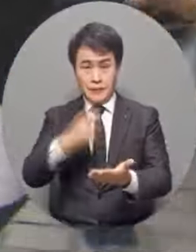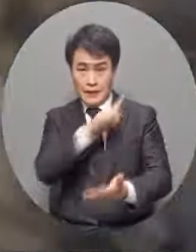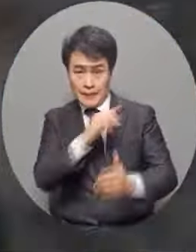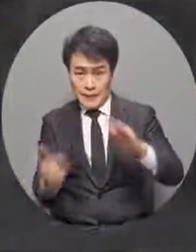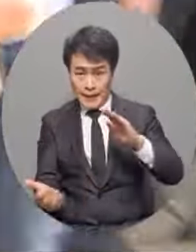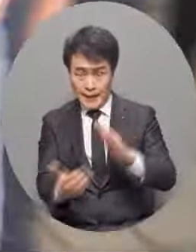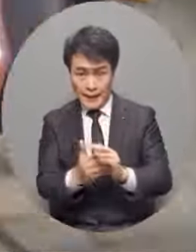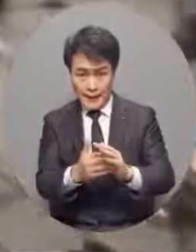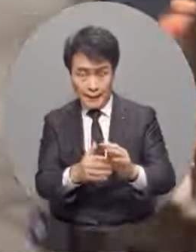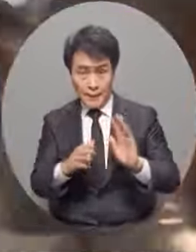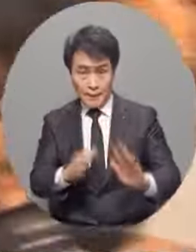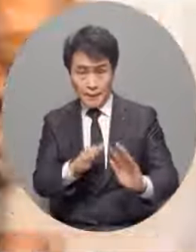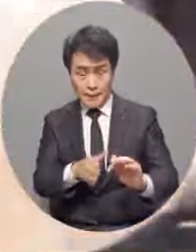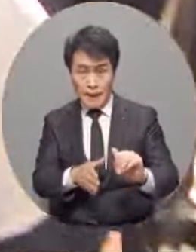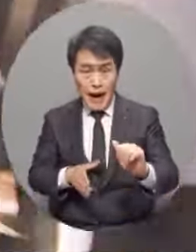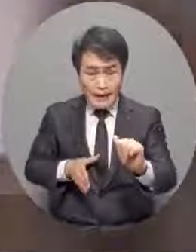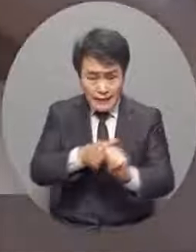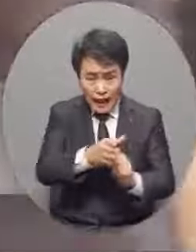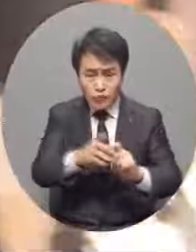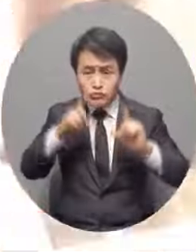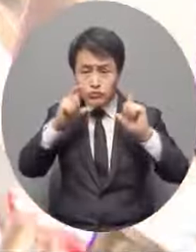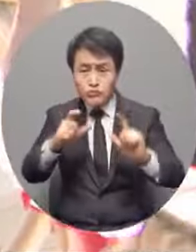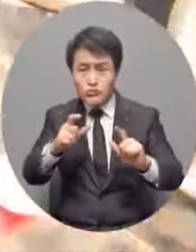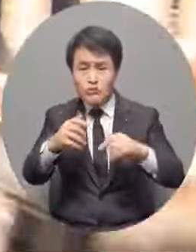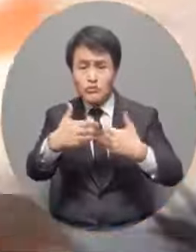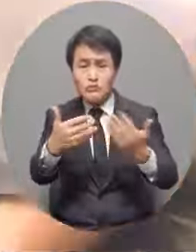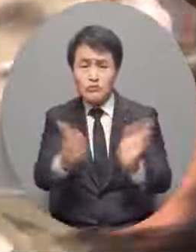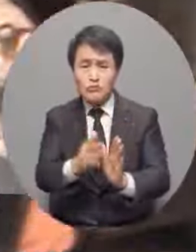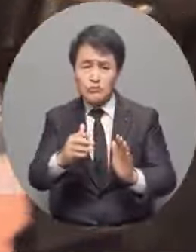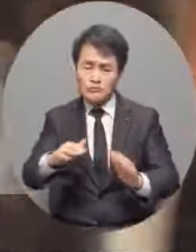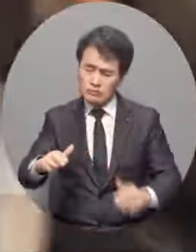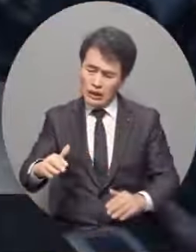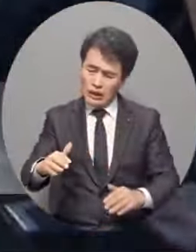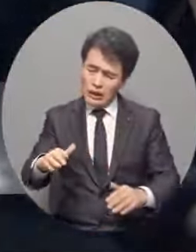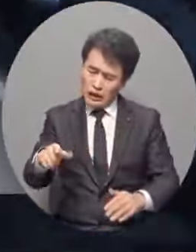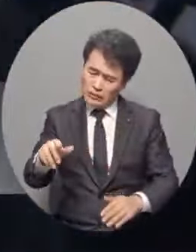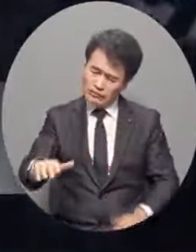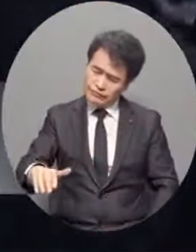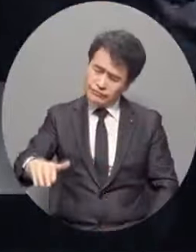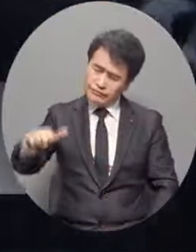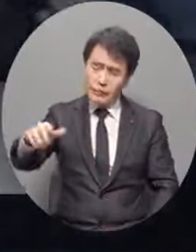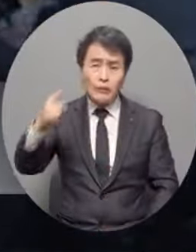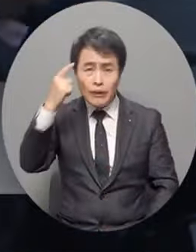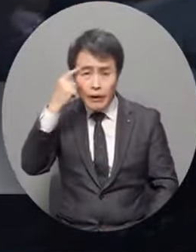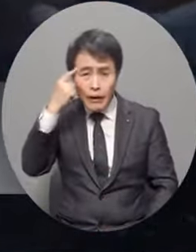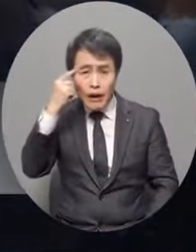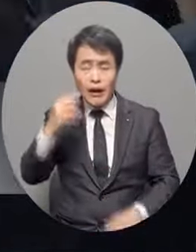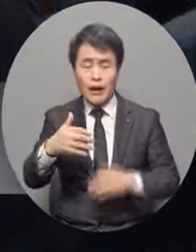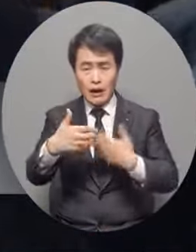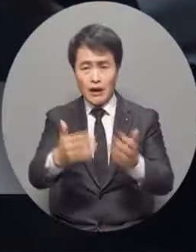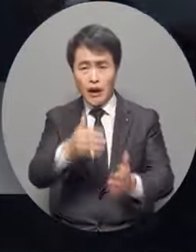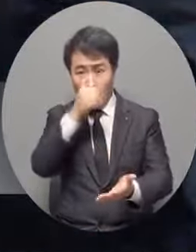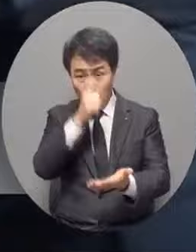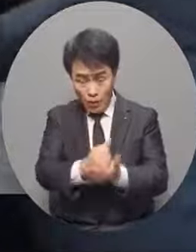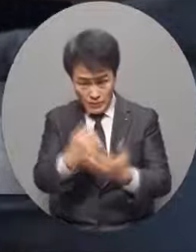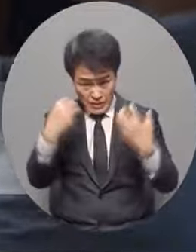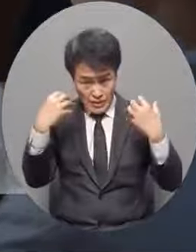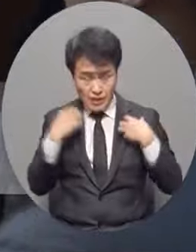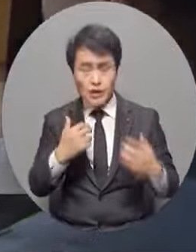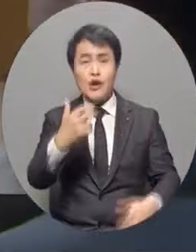최고형인 사형을 구형했는데 법원은 불우한 성장 환경으로 미뤄 범죄의 책임을 정유정에게만 돌릴 수